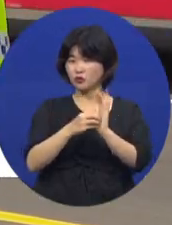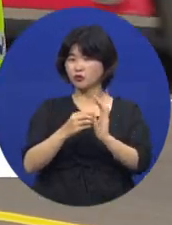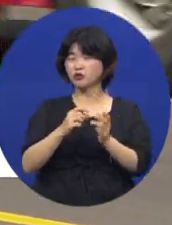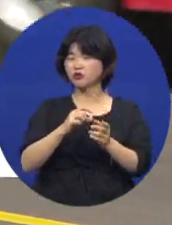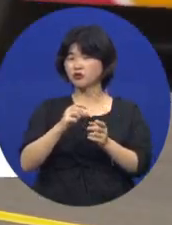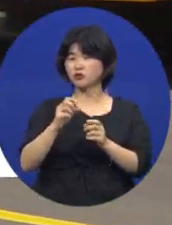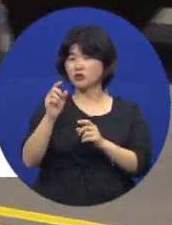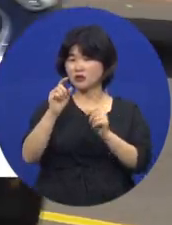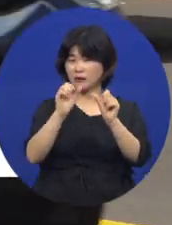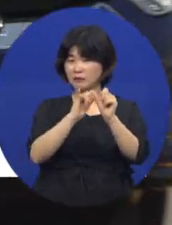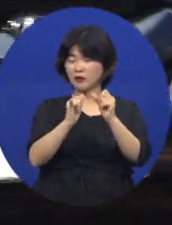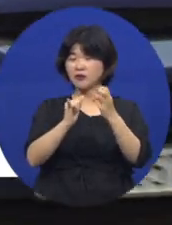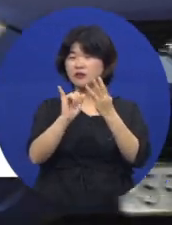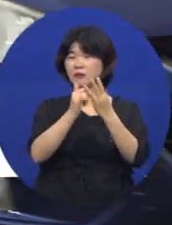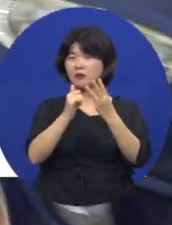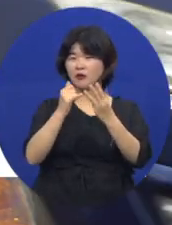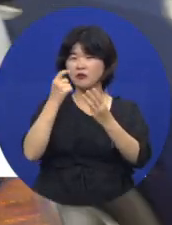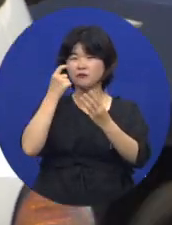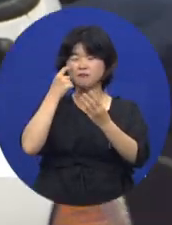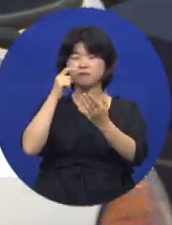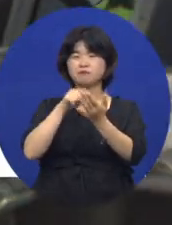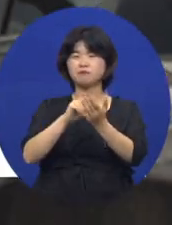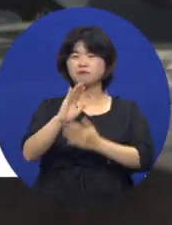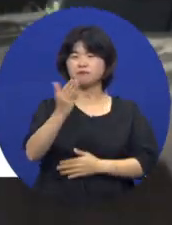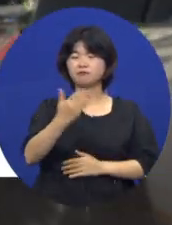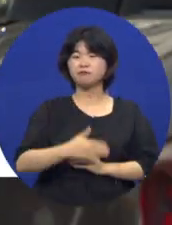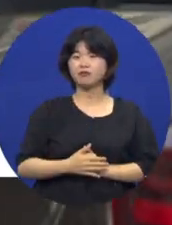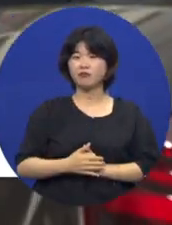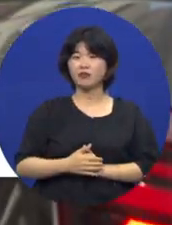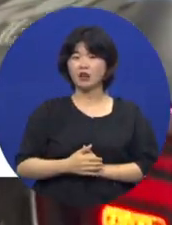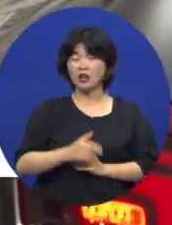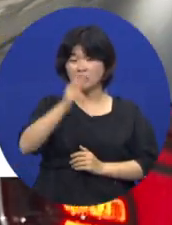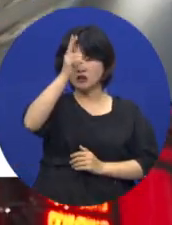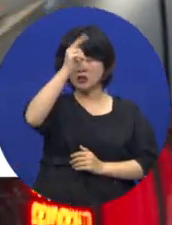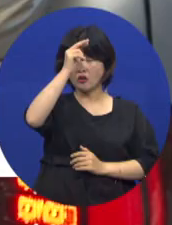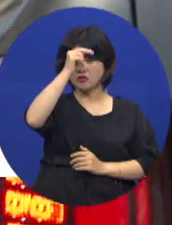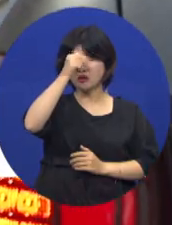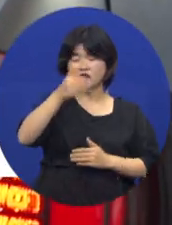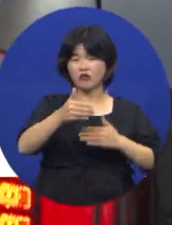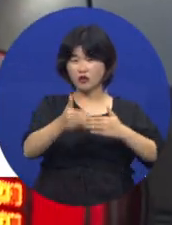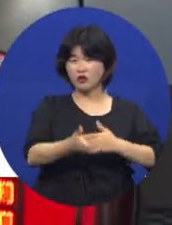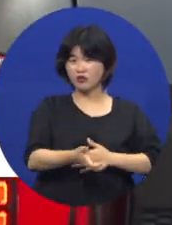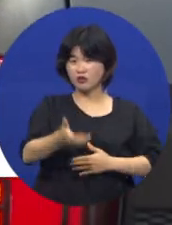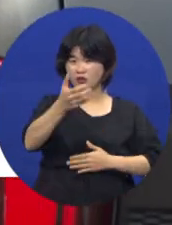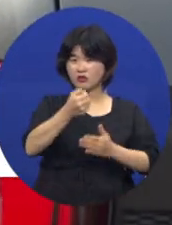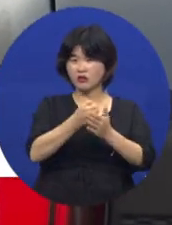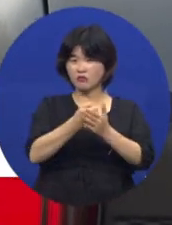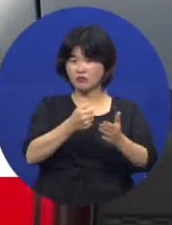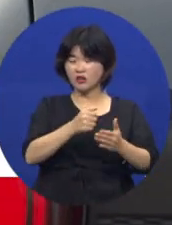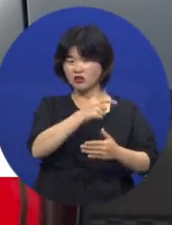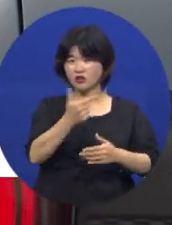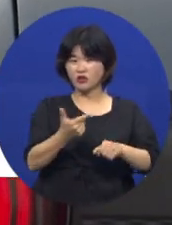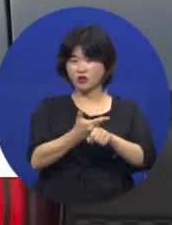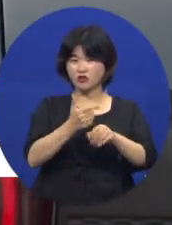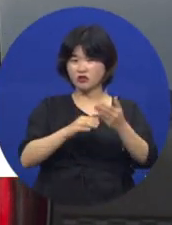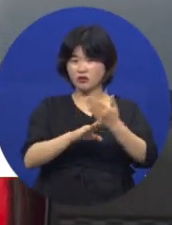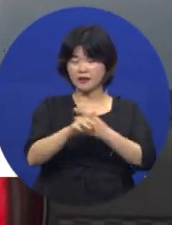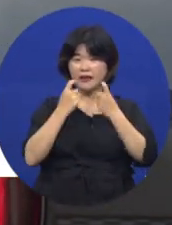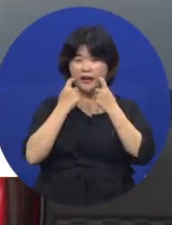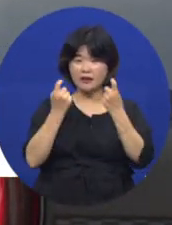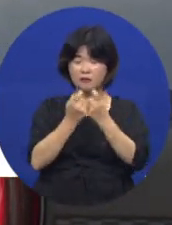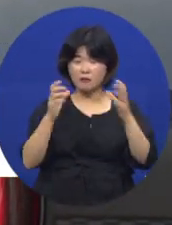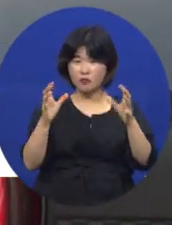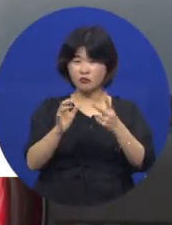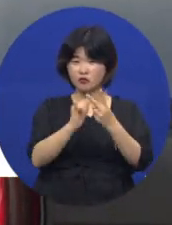한 a 씨 등 3명을 적발에 입건했습니다 병차 른 거리두기 격상 조치로 저녁 6시 이후 4.52